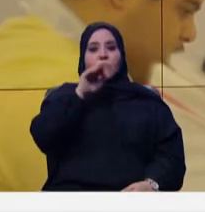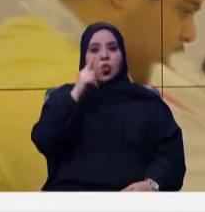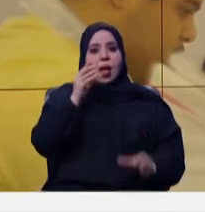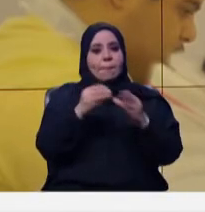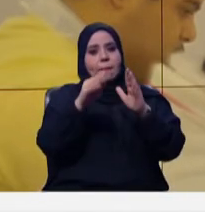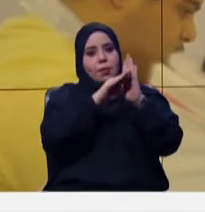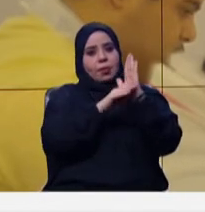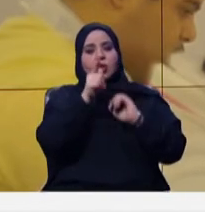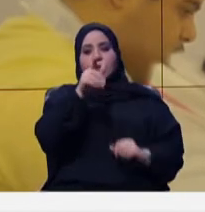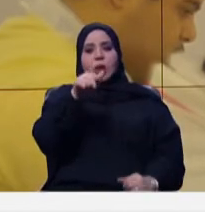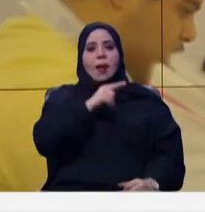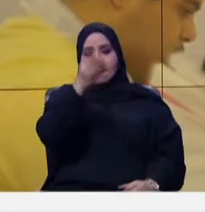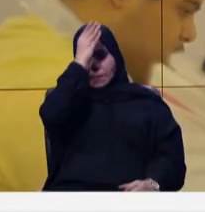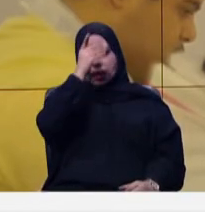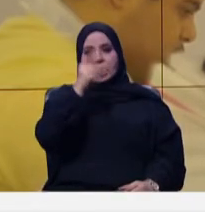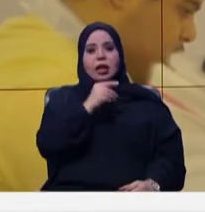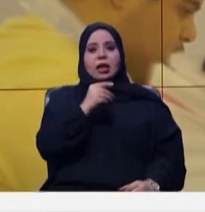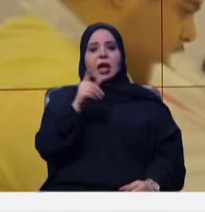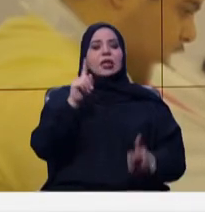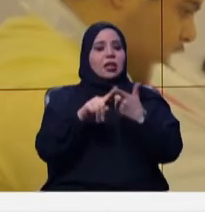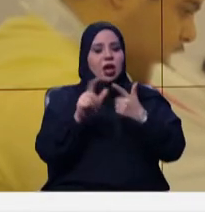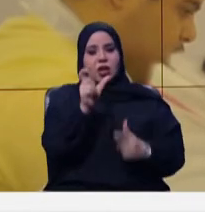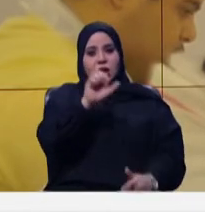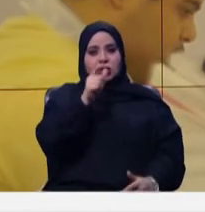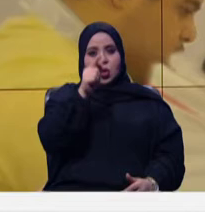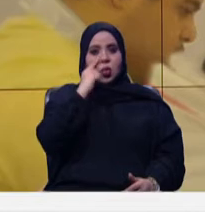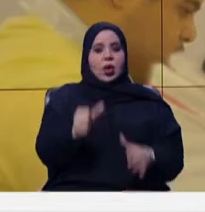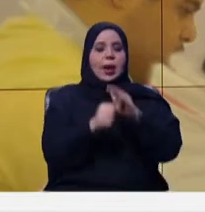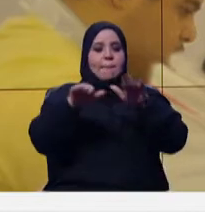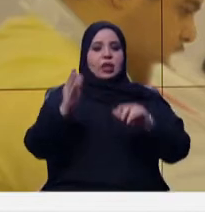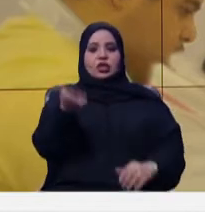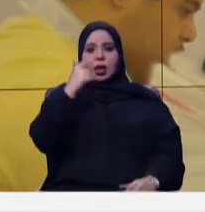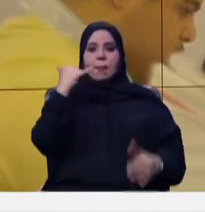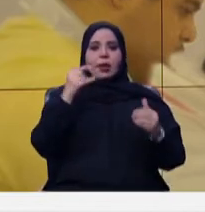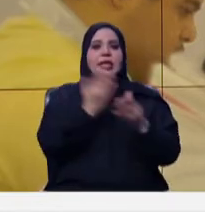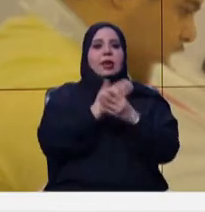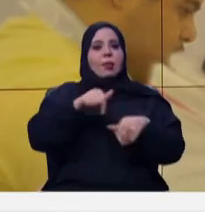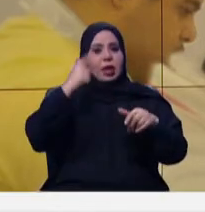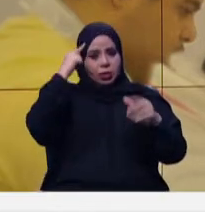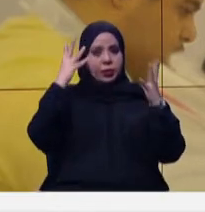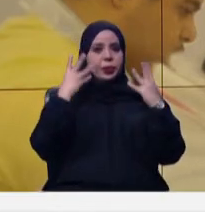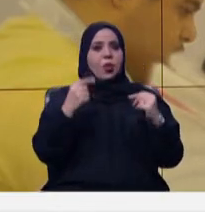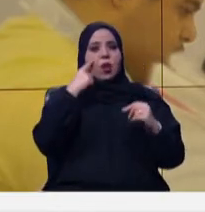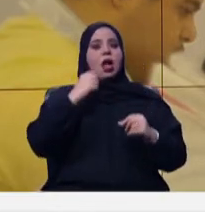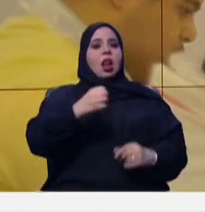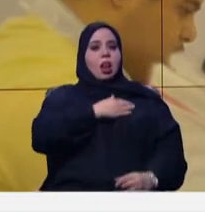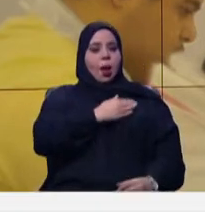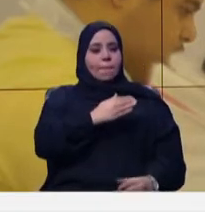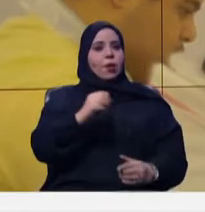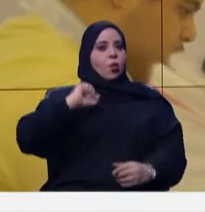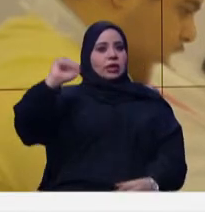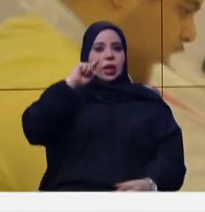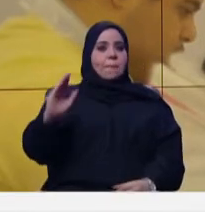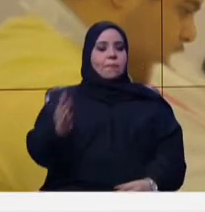توجهات سمو الشيخ ناصر بن حمد الخليفة رئيس المجلس الأعلى للشباب والرياضة من أجل ترسيخ قيم المواطنة والارتقاء بجيل